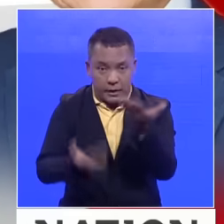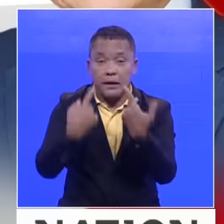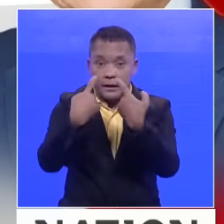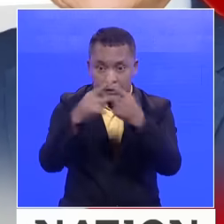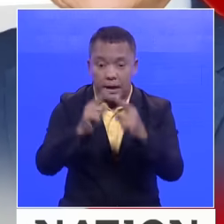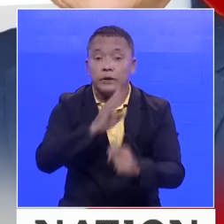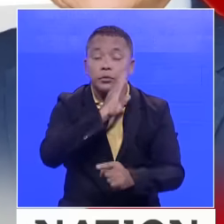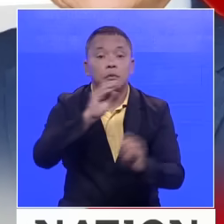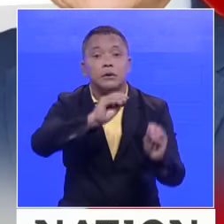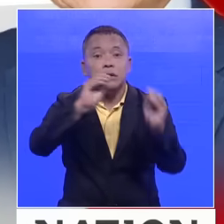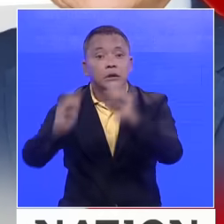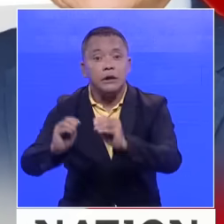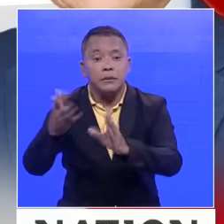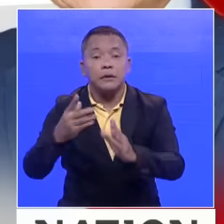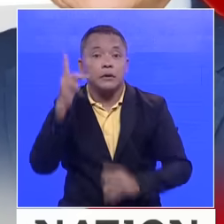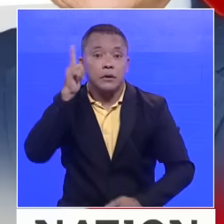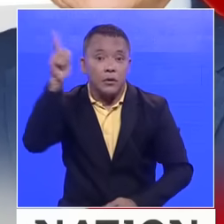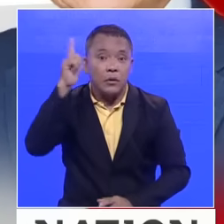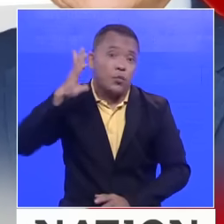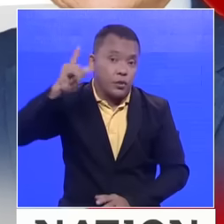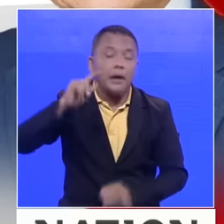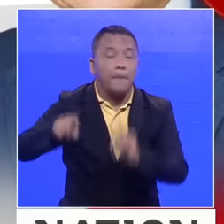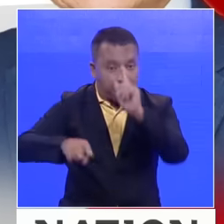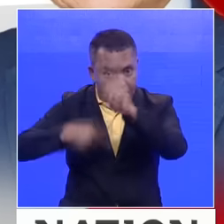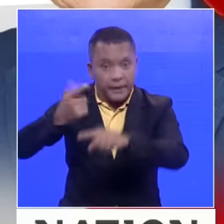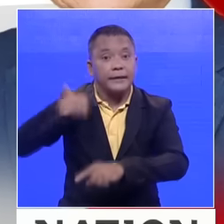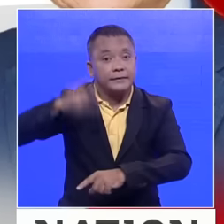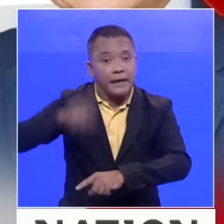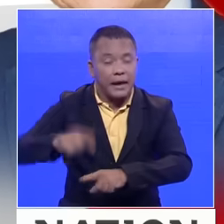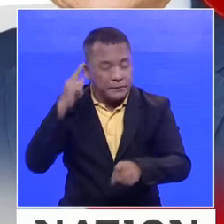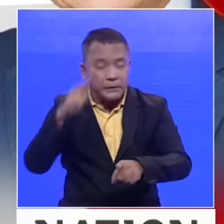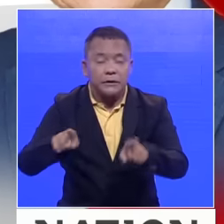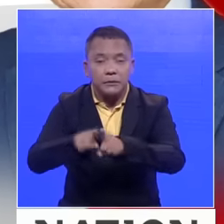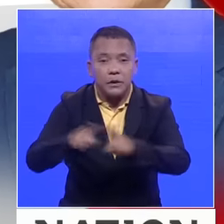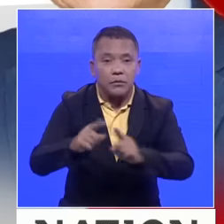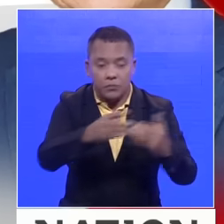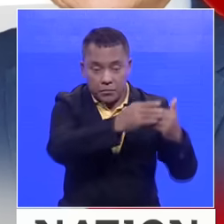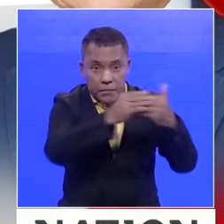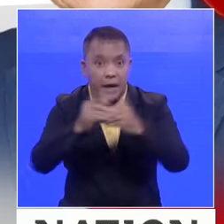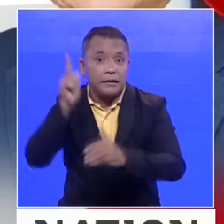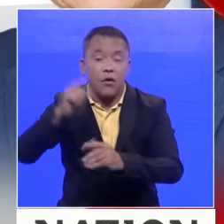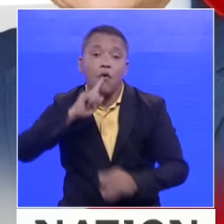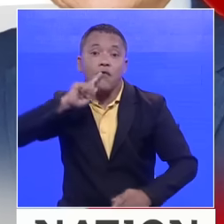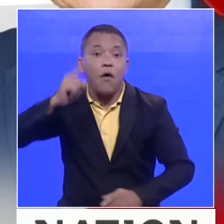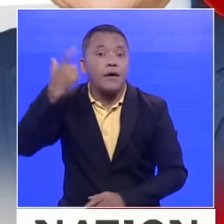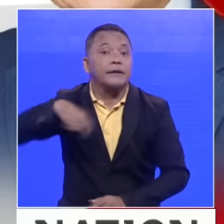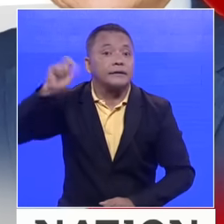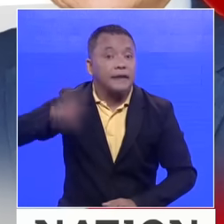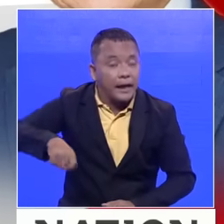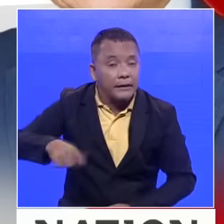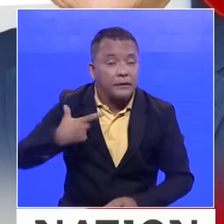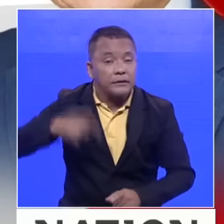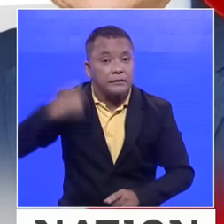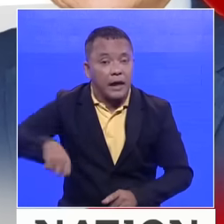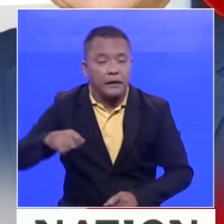ถ้าไม่เลื่อนอดีตนทักษิณนี่ยังไงไปแน่ๆแล้วถ้าไม่เลื่อนปุ๊บมีการเอาตัวอดีตนายกไปสั่งฟ้องที่ศาลเชื่อว่า